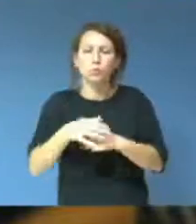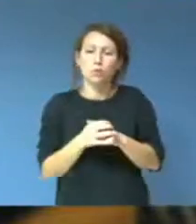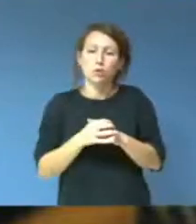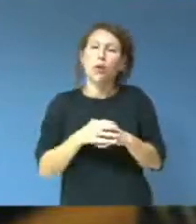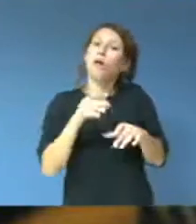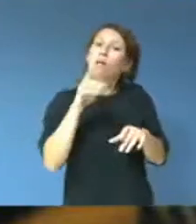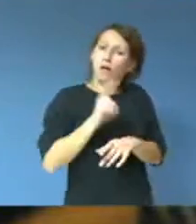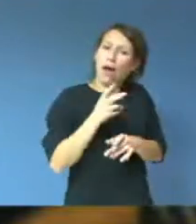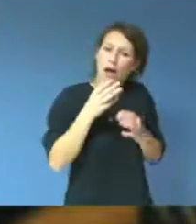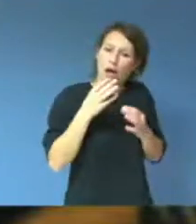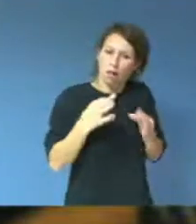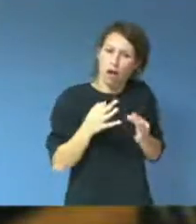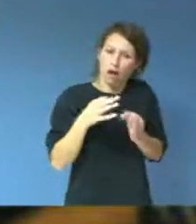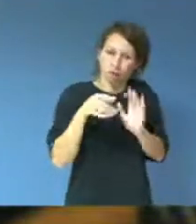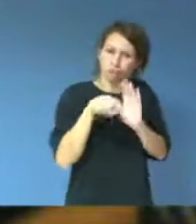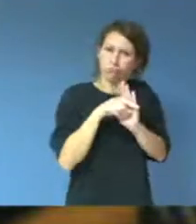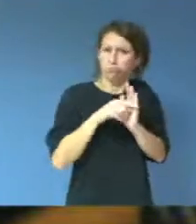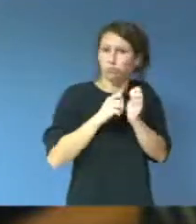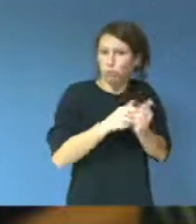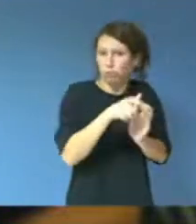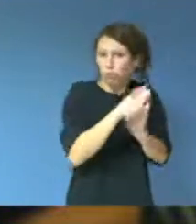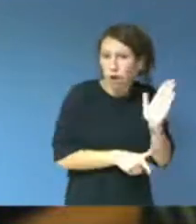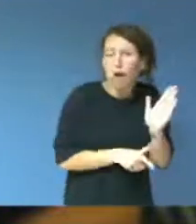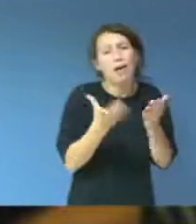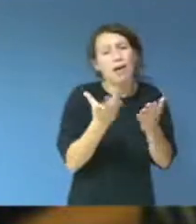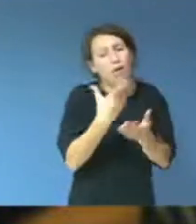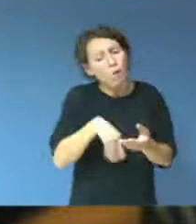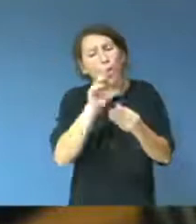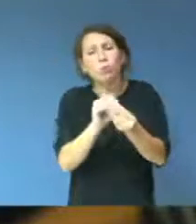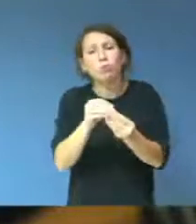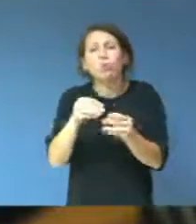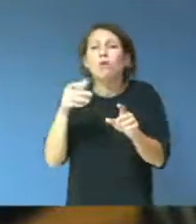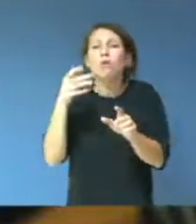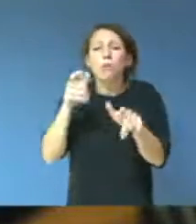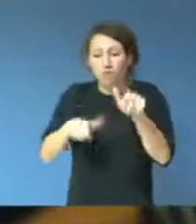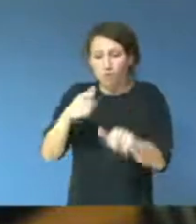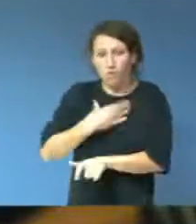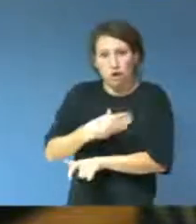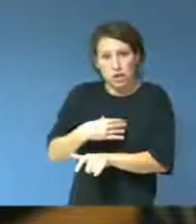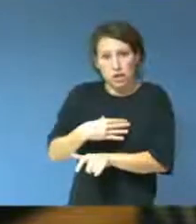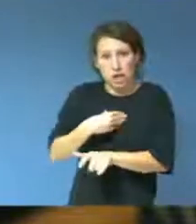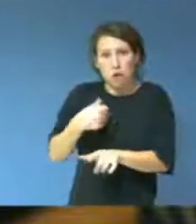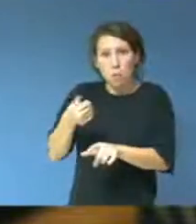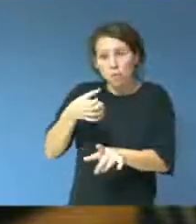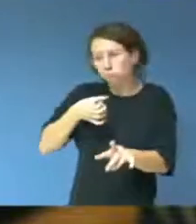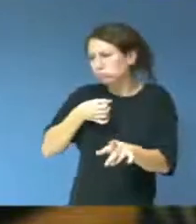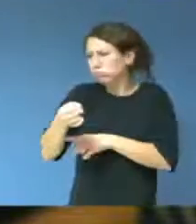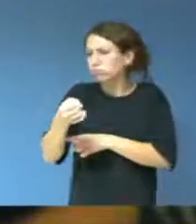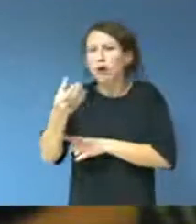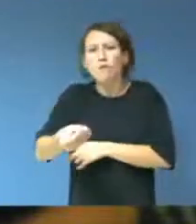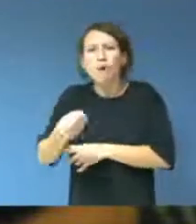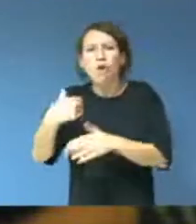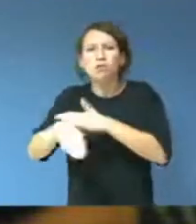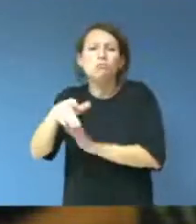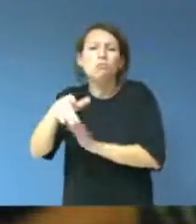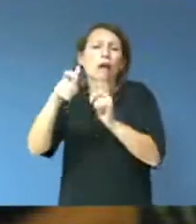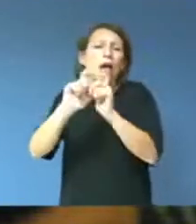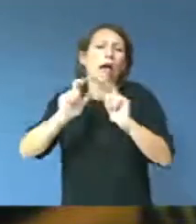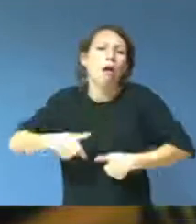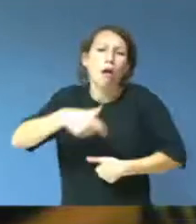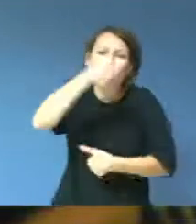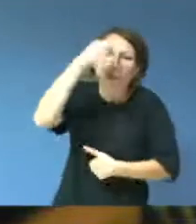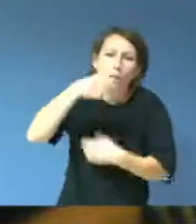que les Français actuellement, quels qu'ils soient, y compris ceux qui mettent des enfants dans des écoles catholiques ou dans les écoles privées, sont contributeurs au